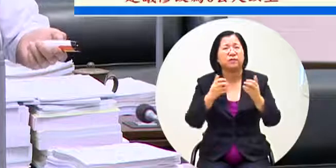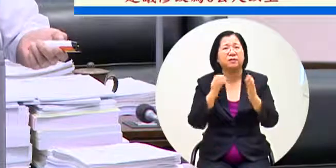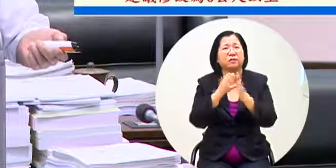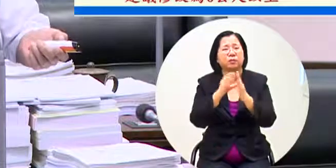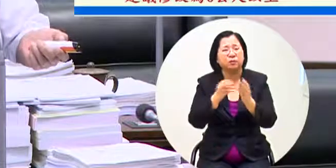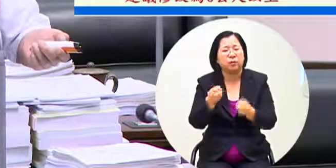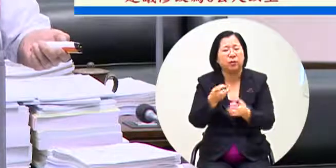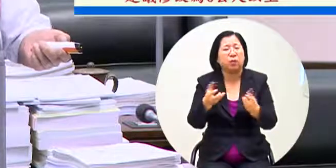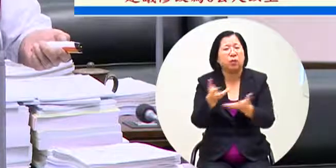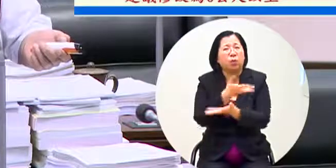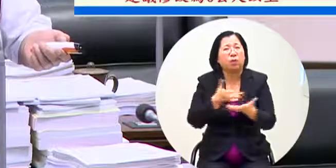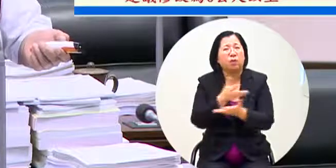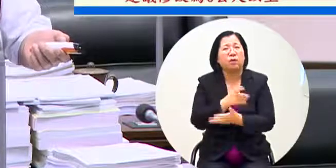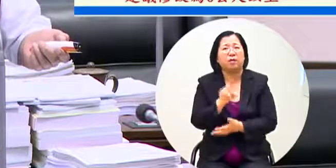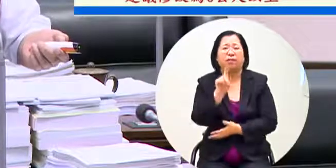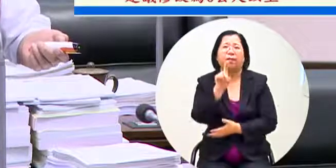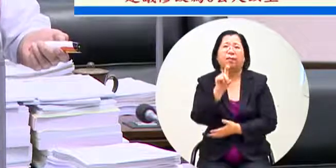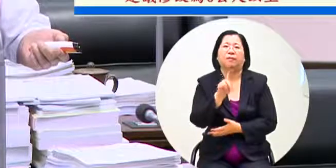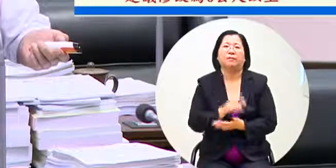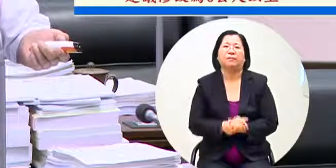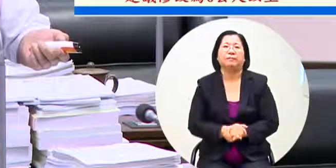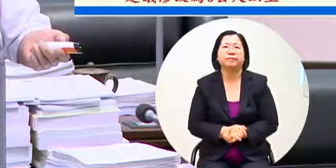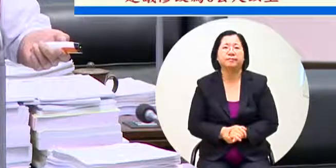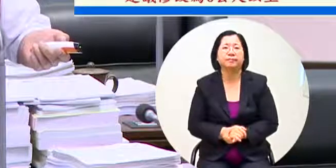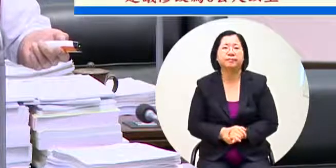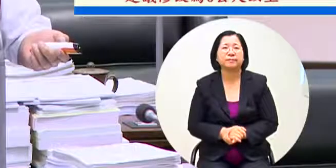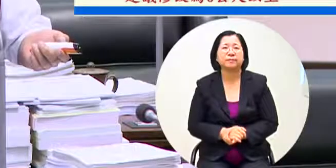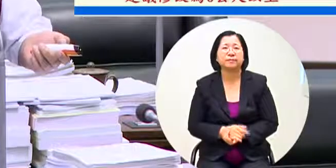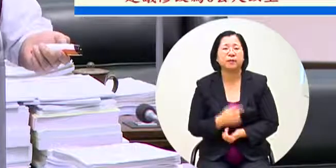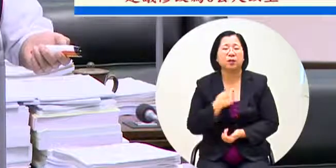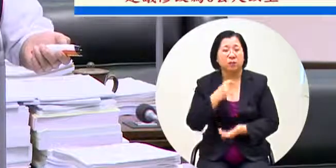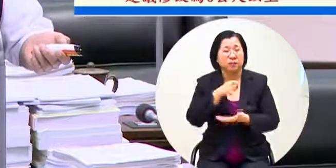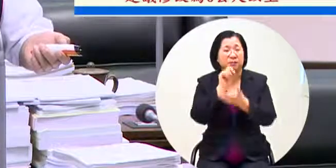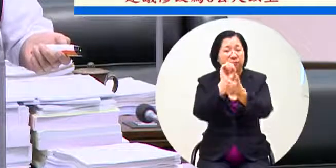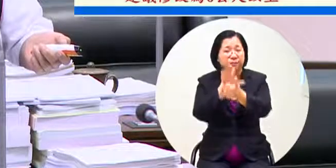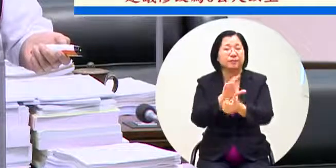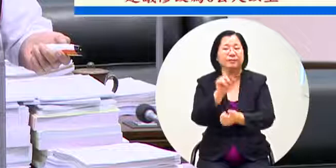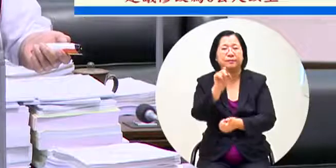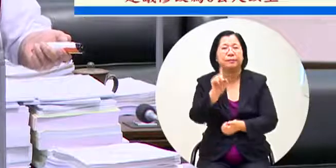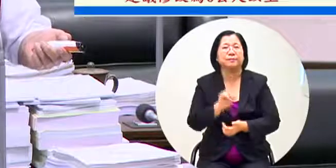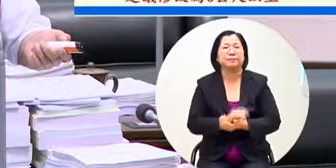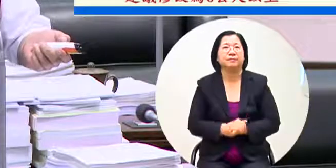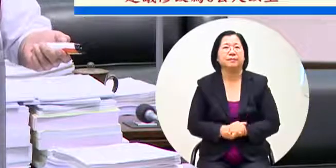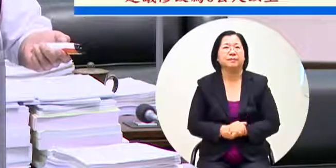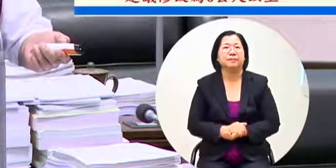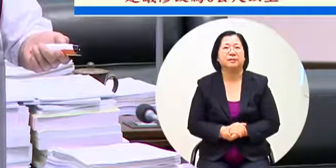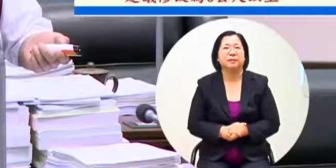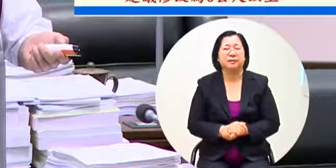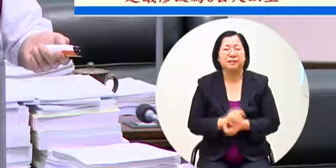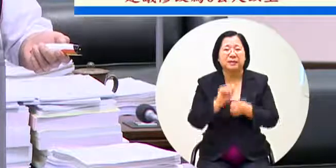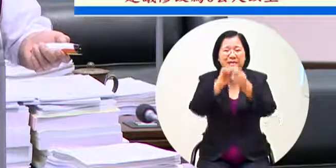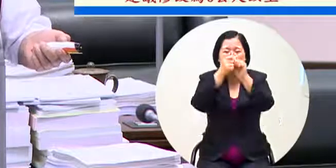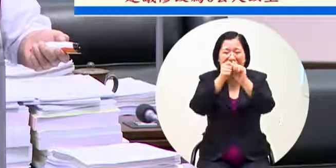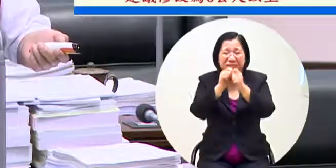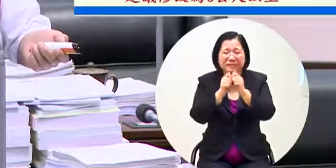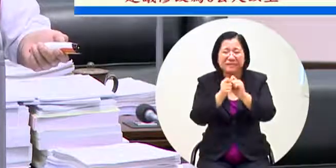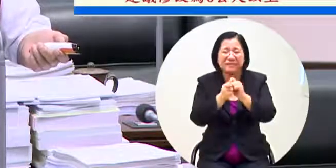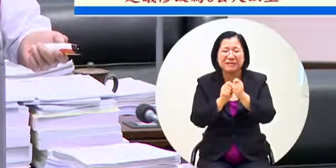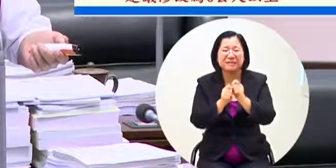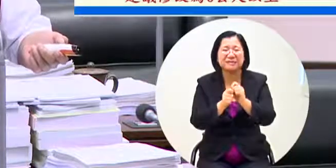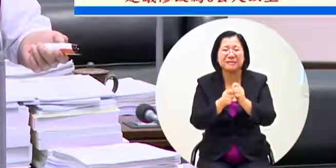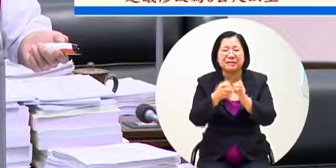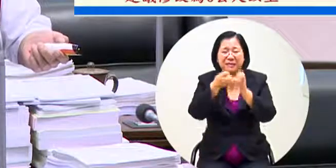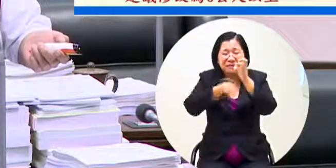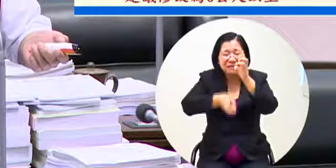做修正，啊！我是咧建议咧讲，伊是施行细则啦，吼、哦，不是法规，是不是？这个部分